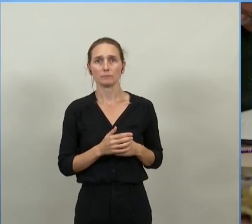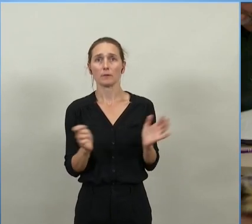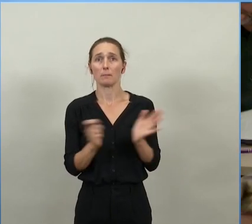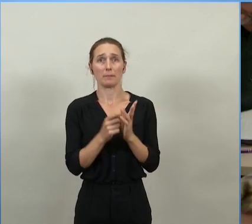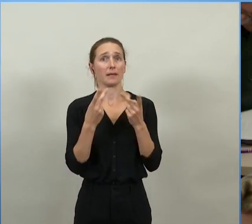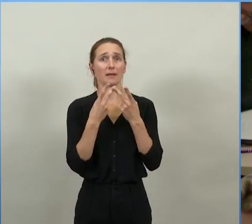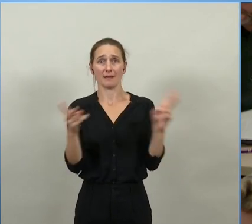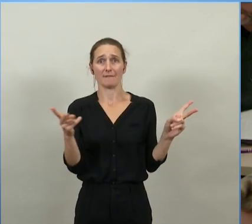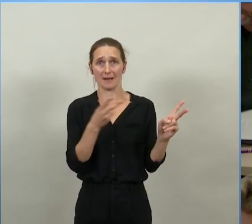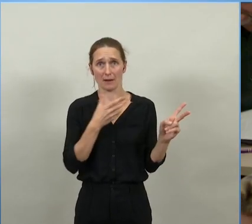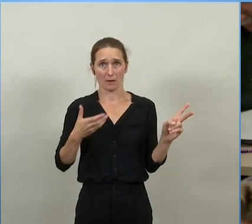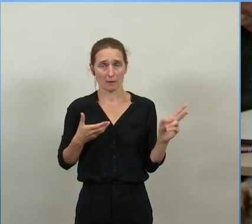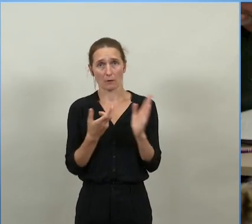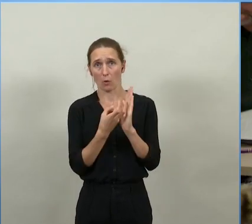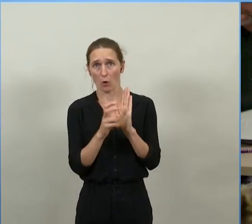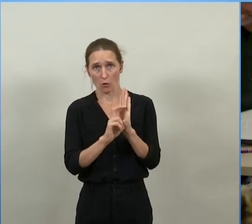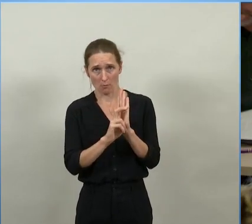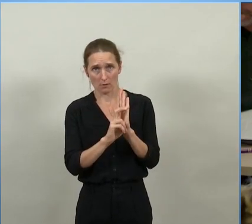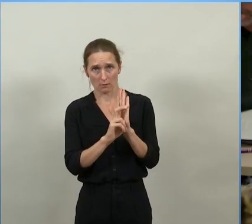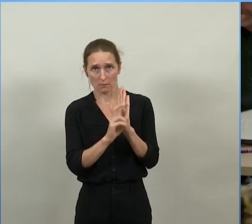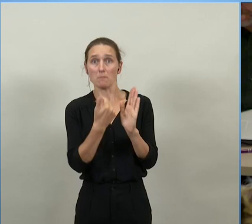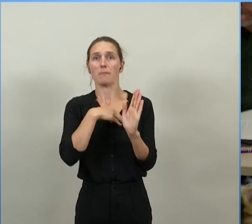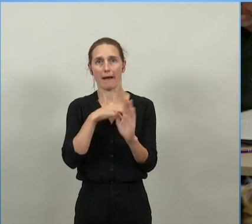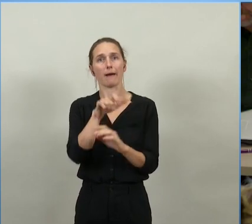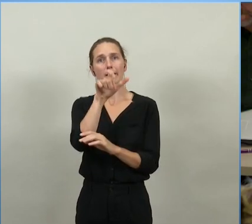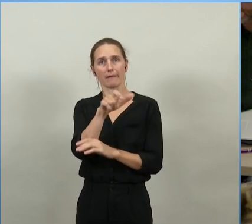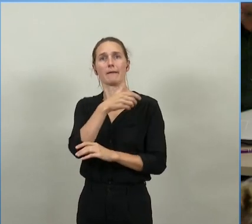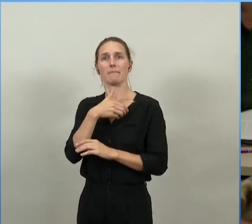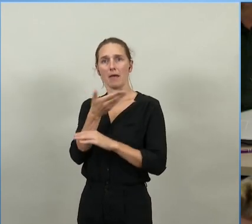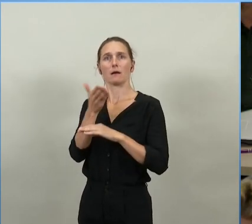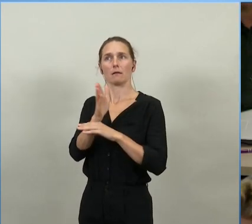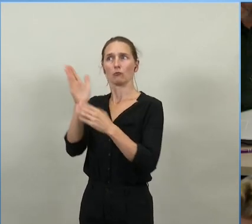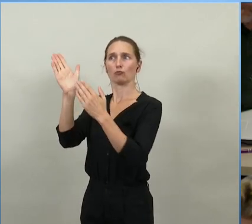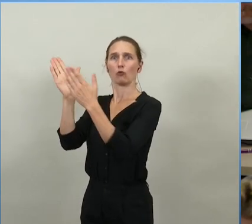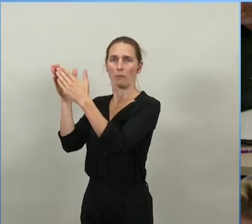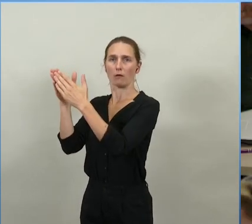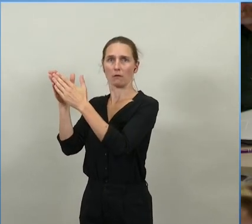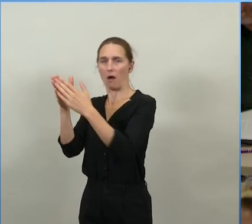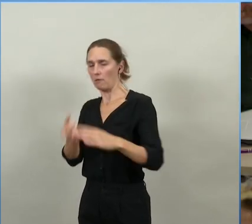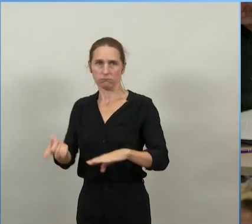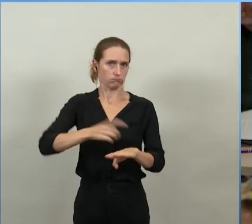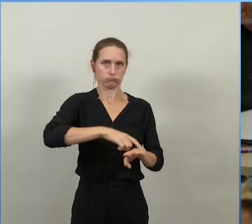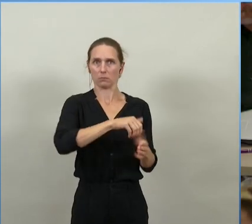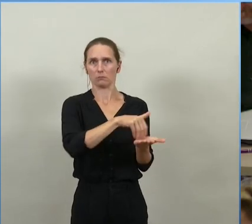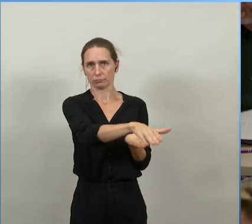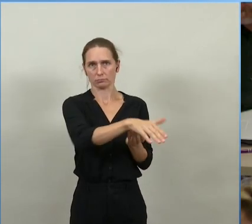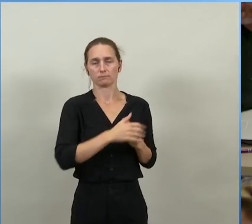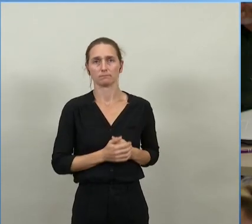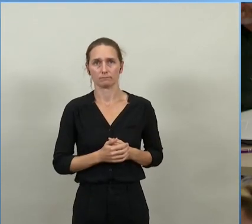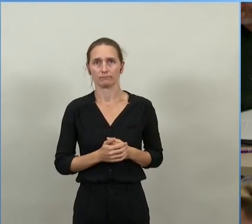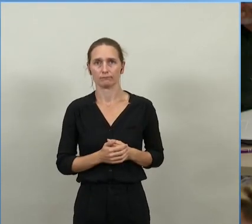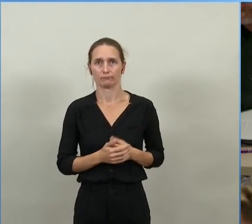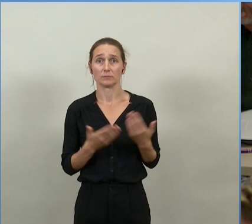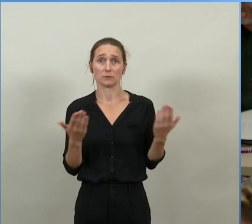grenob représenté par son maire en fera la demande ce qui nous permet à travers ce ce vœux d'attirer votre attention sur la